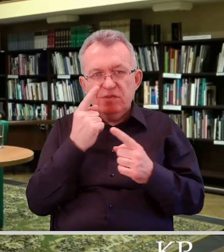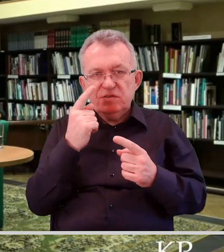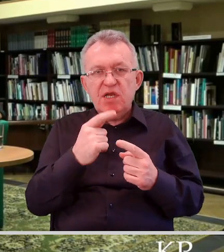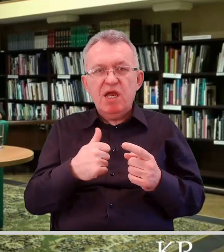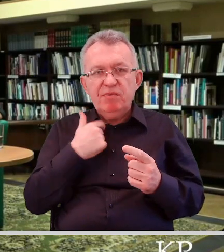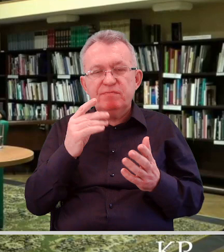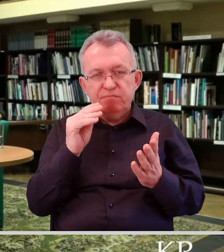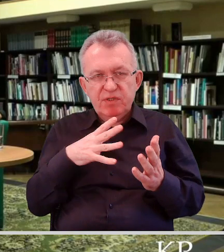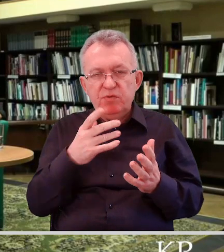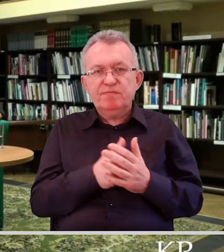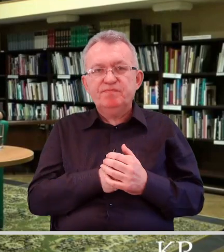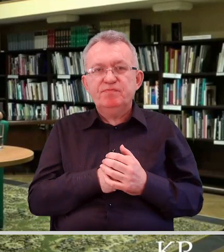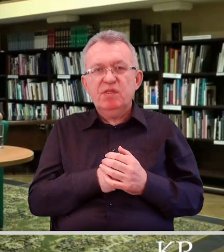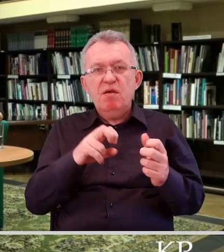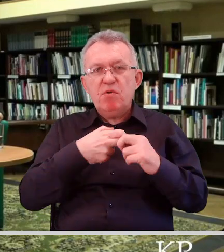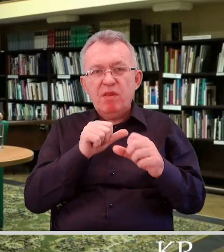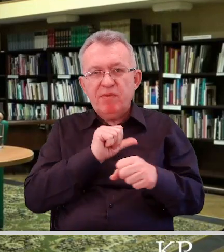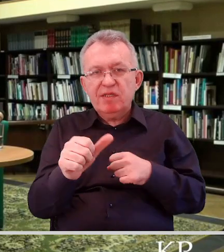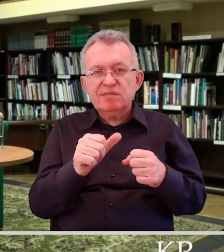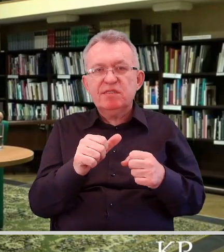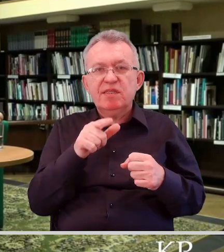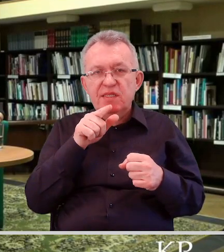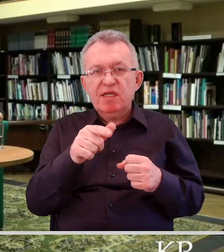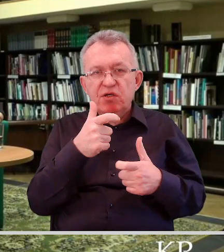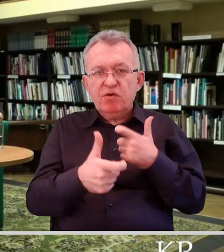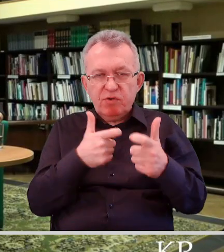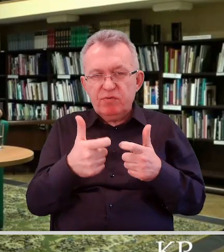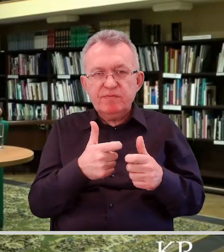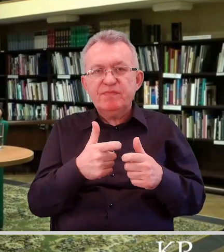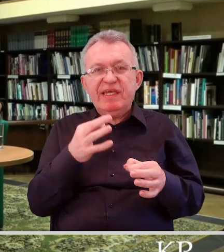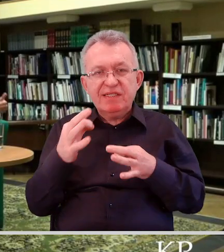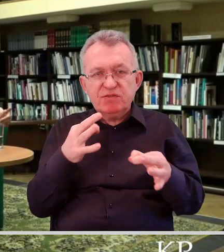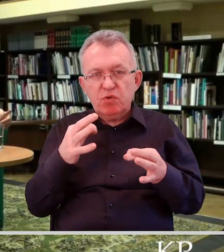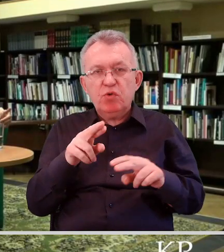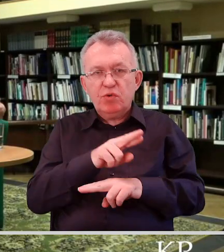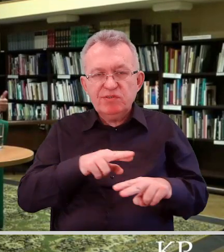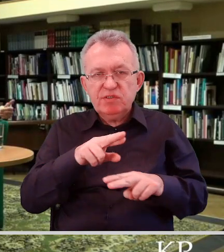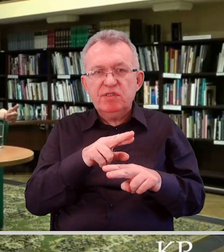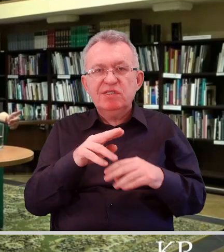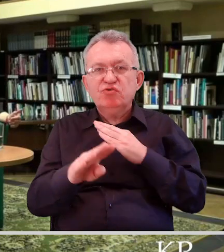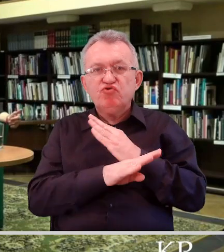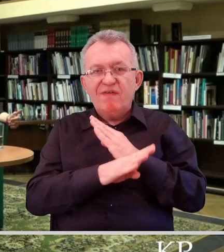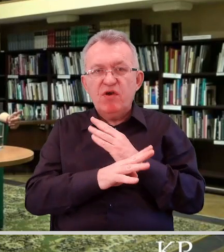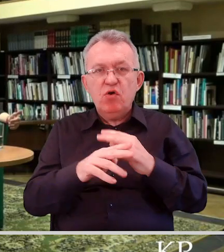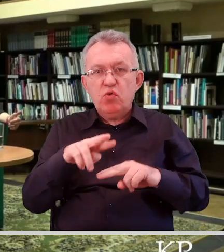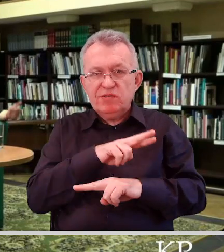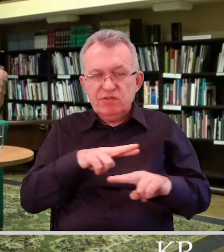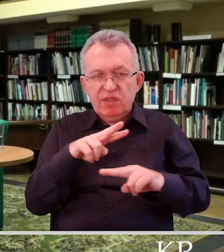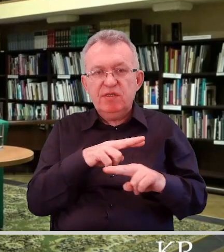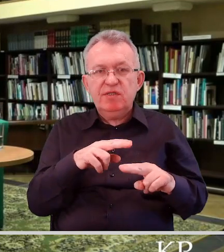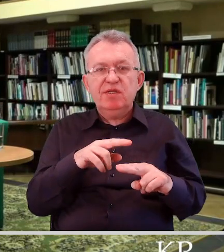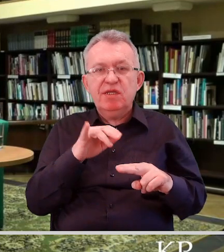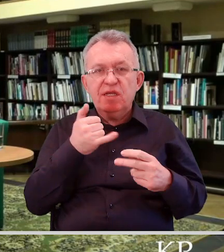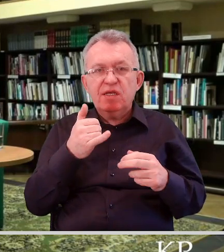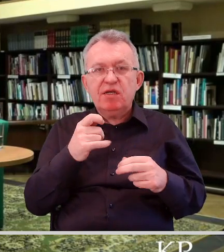ogóle zaistniały, bo problem polega na tym, że właśnie tak definiowane historie rodzinne, drzewa rodzinne, tak